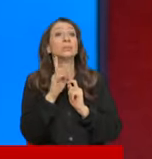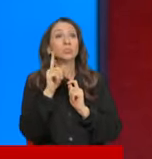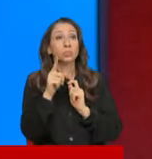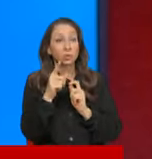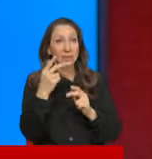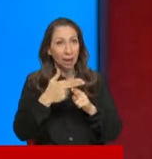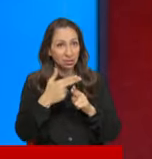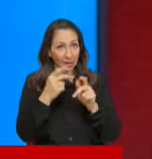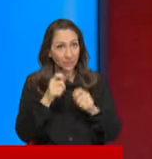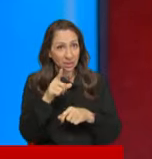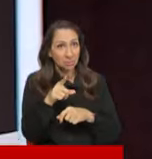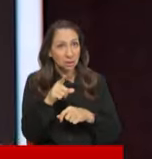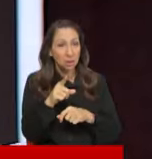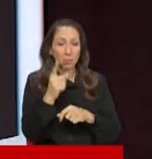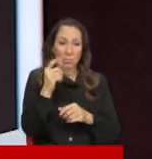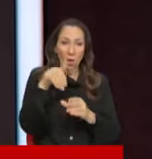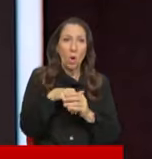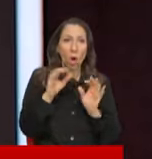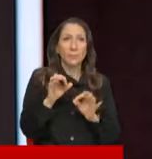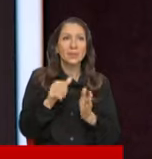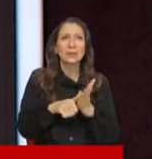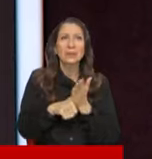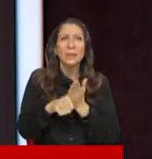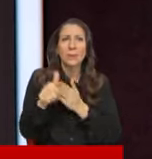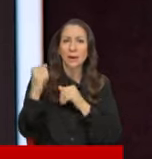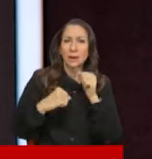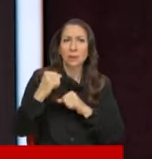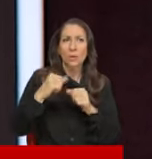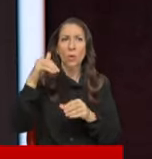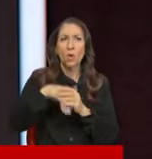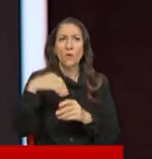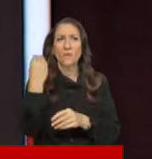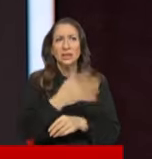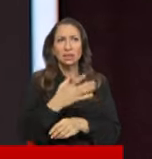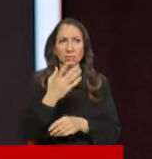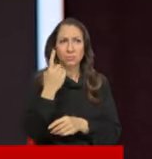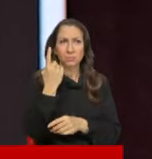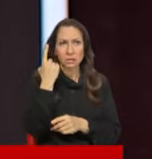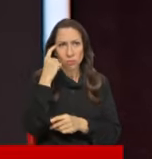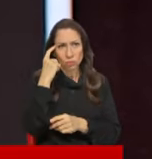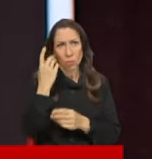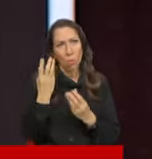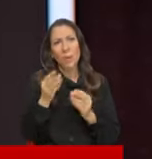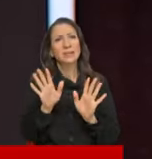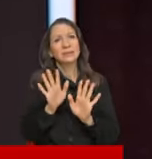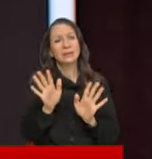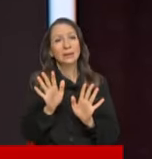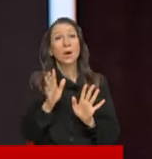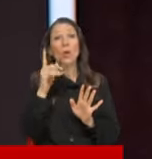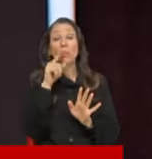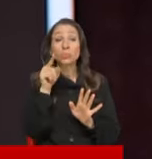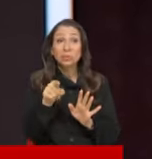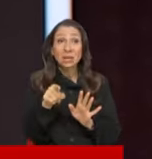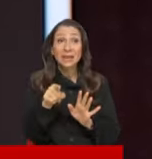simülasyonu yaptınız mı Gerçi bir oy bile önemli İst tamamının rakibimiz olan siyasi partiye oy vereceği diye bir durum da söz konusu değil